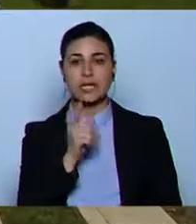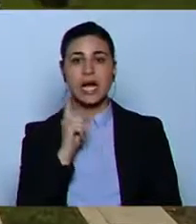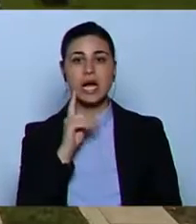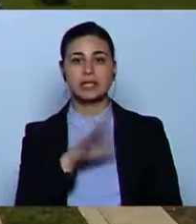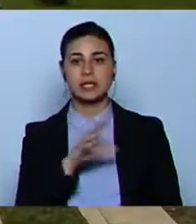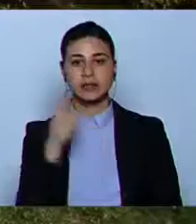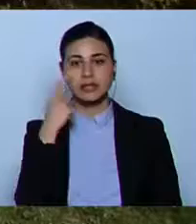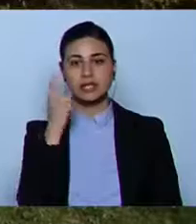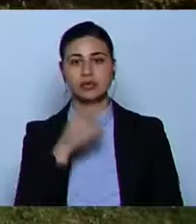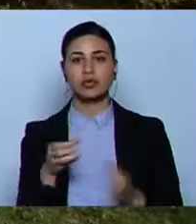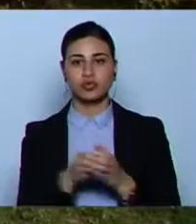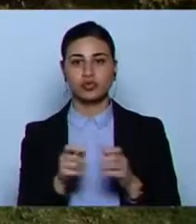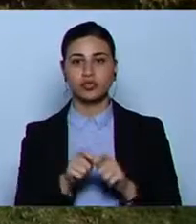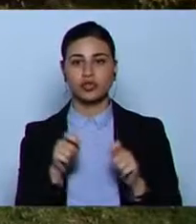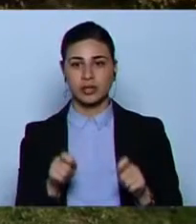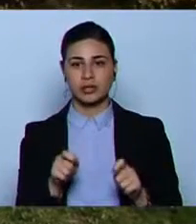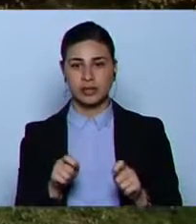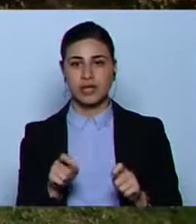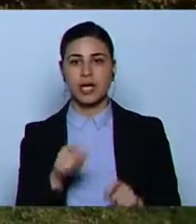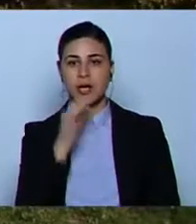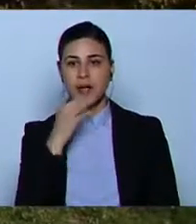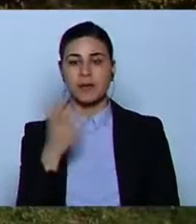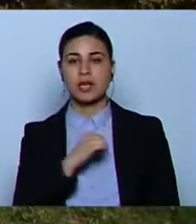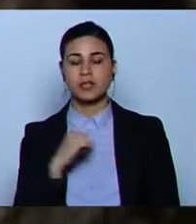ახალგაზრდების საინიციატივო ჯგუფი შეიკრიფა, სხვათაშორის შემდეგ